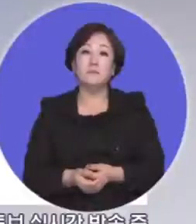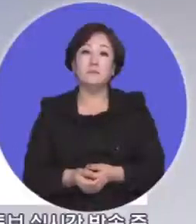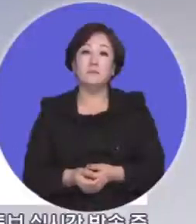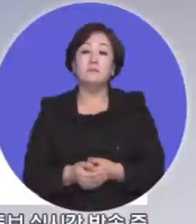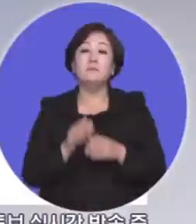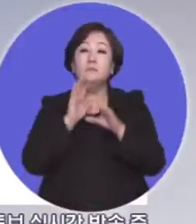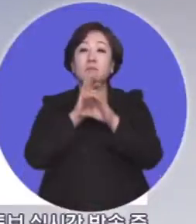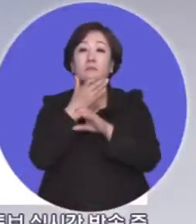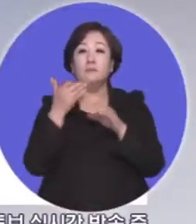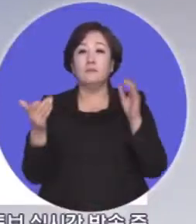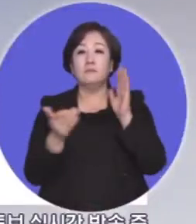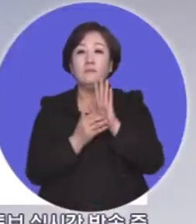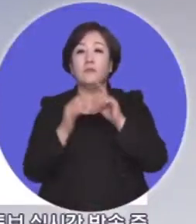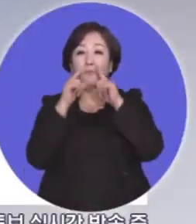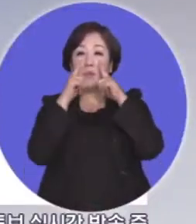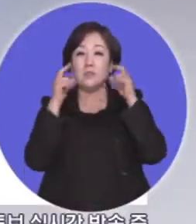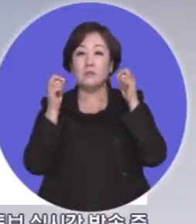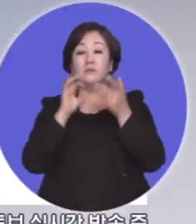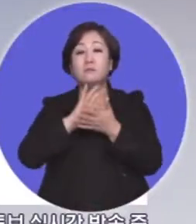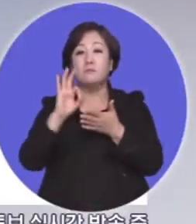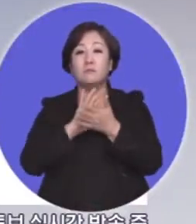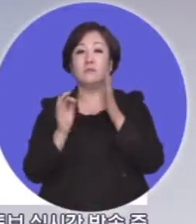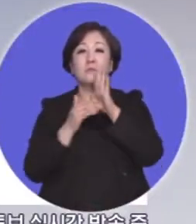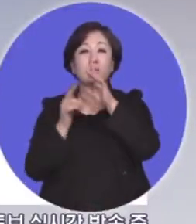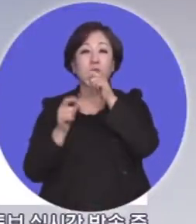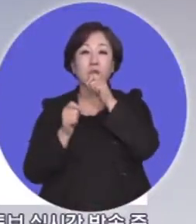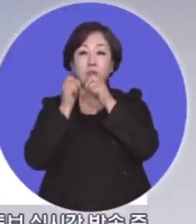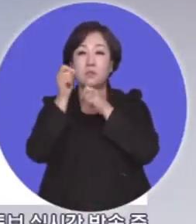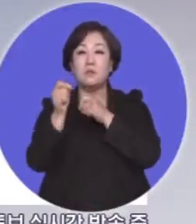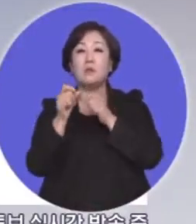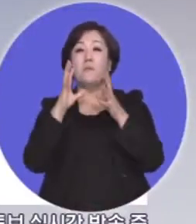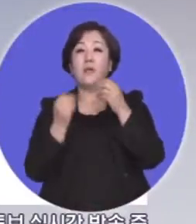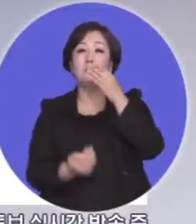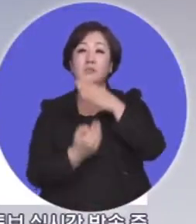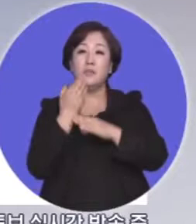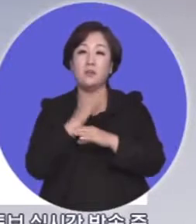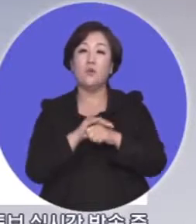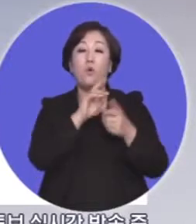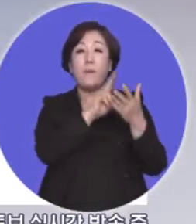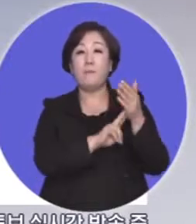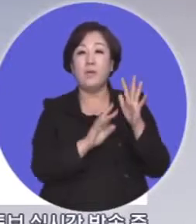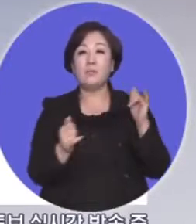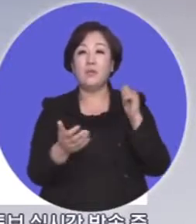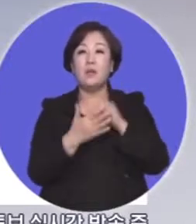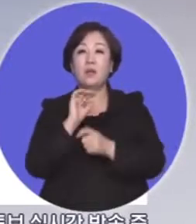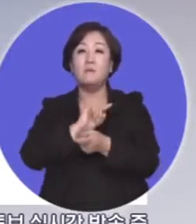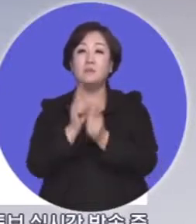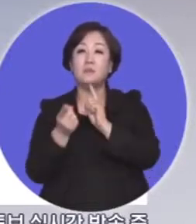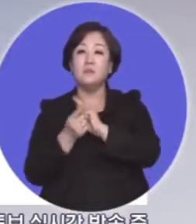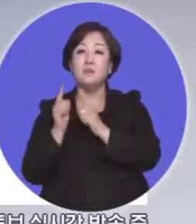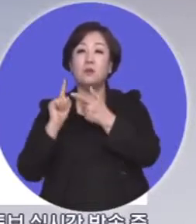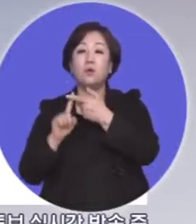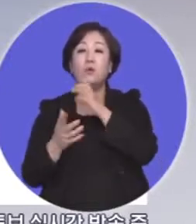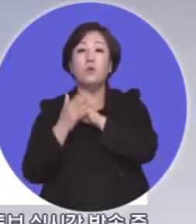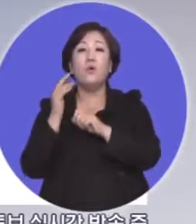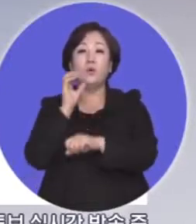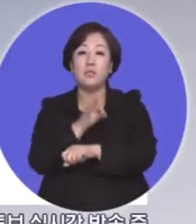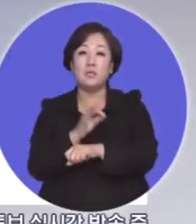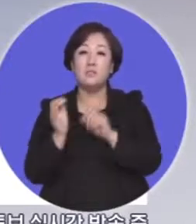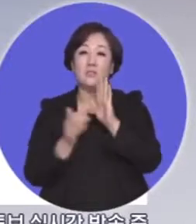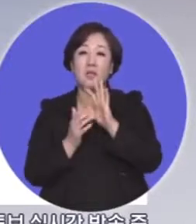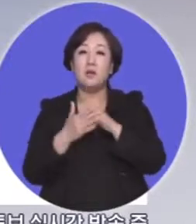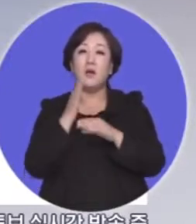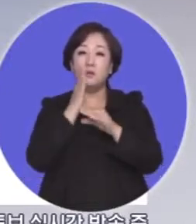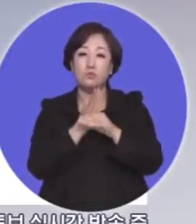코론 알구 관련 마스크 사기가 기승을 부리는 가운데 판매 산과 도매상을 연결하는 중간 상인 행세를